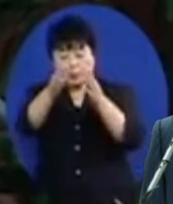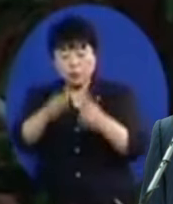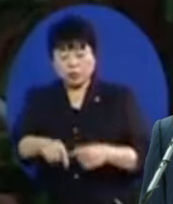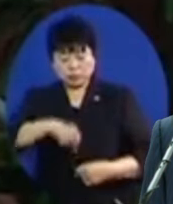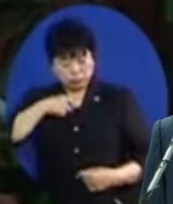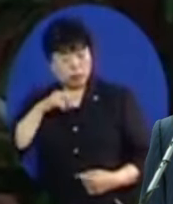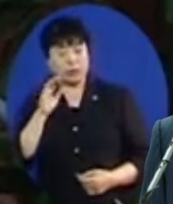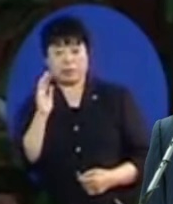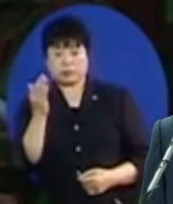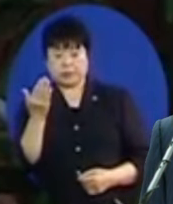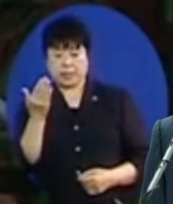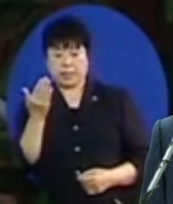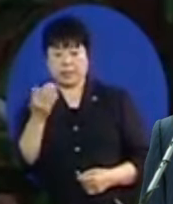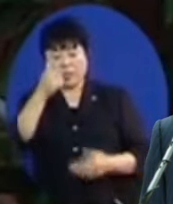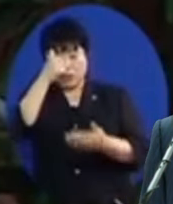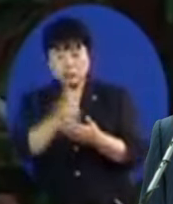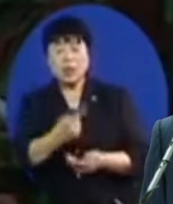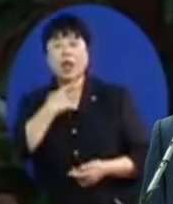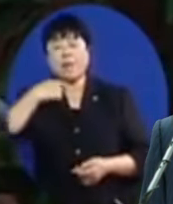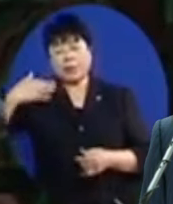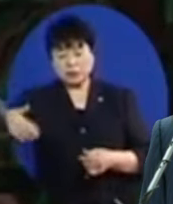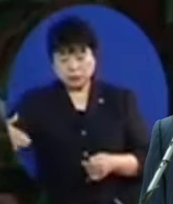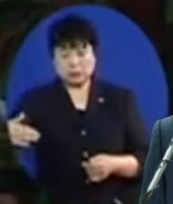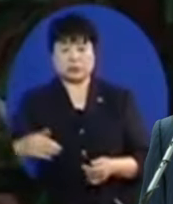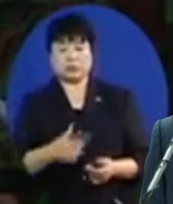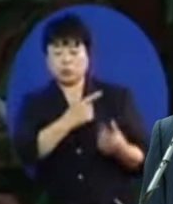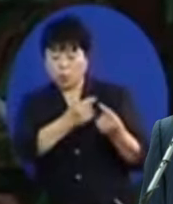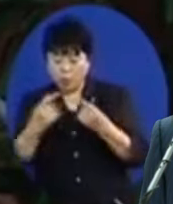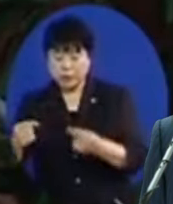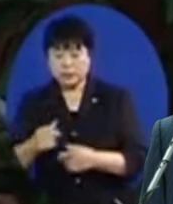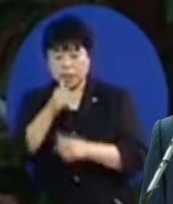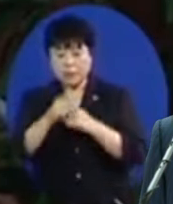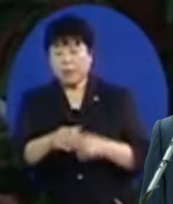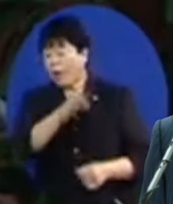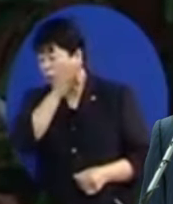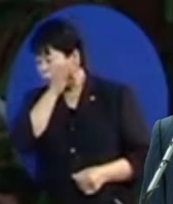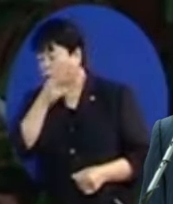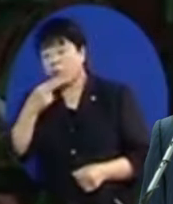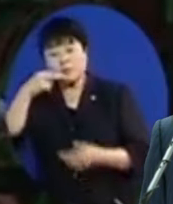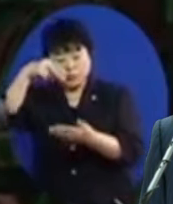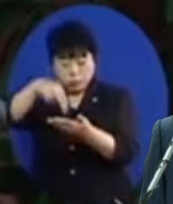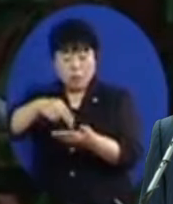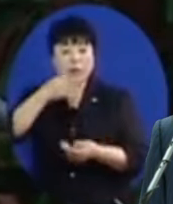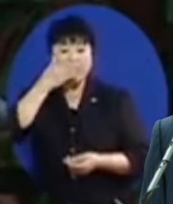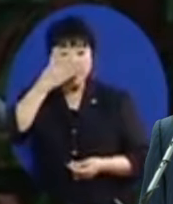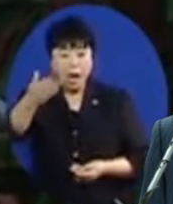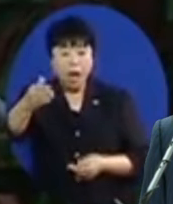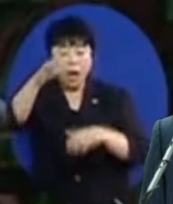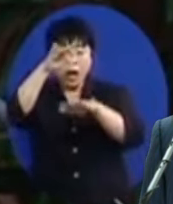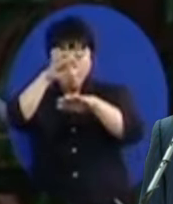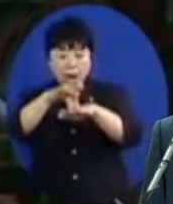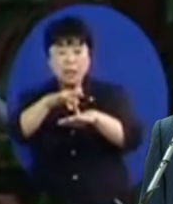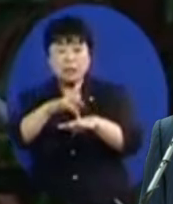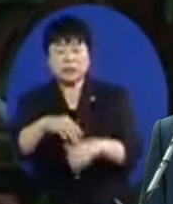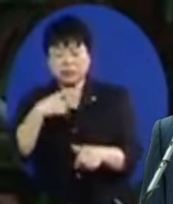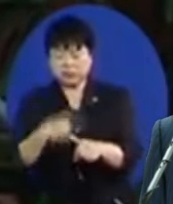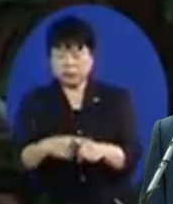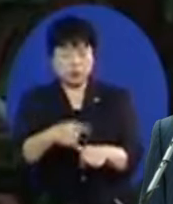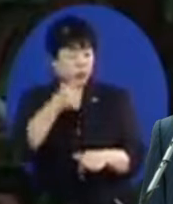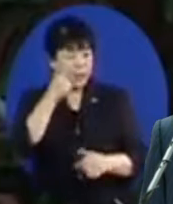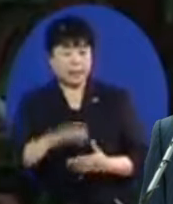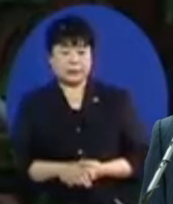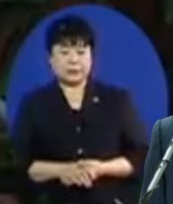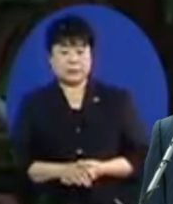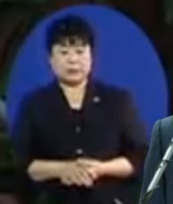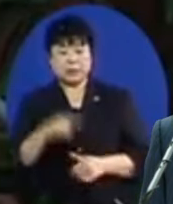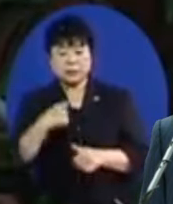의롭게 된 사람이다. 죄를 한 번도 짓지 않았다. 하나님 앞에 부끄럼 없이 설 수 있다. 마귀는 나를 참수하지 못한다.